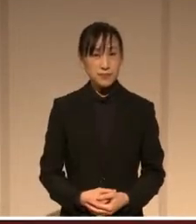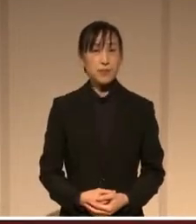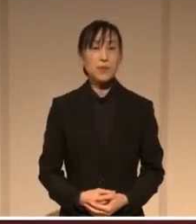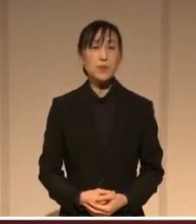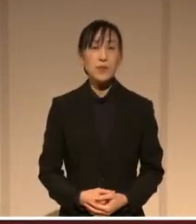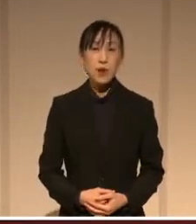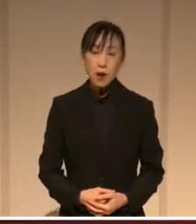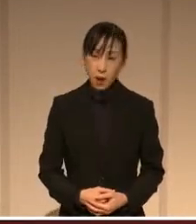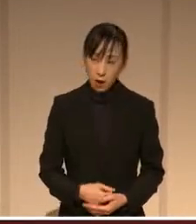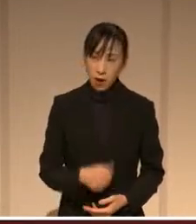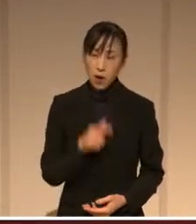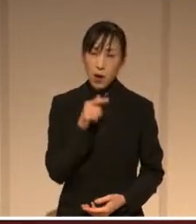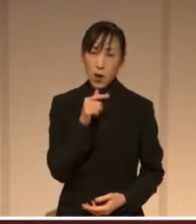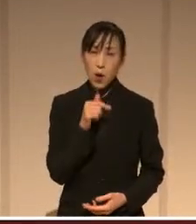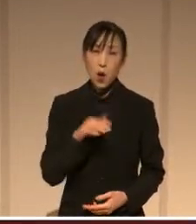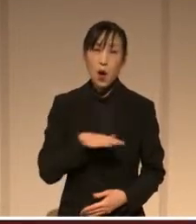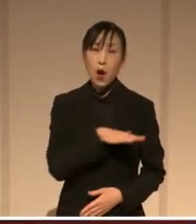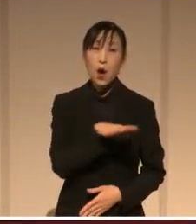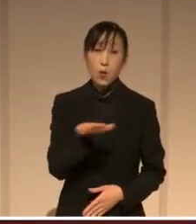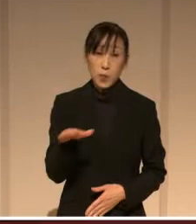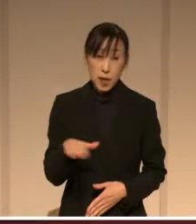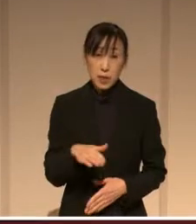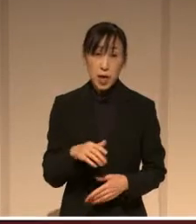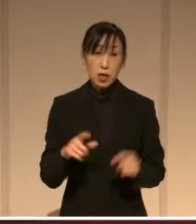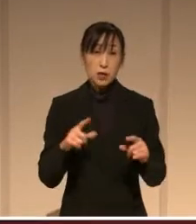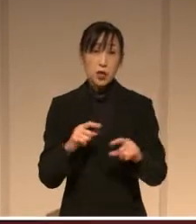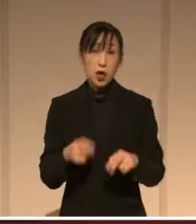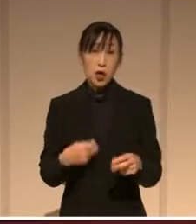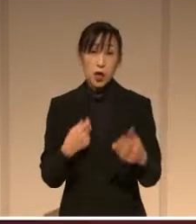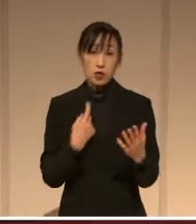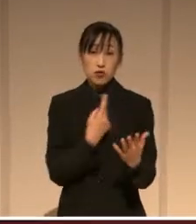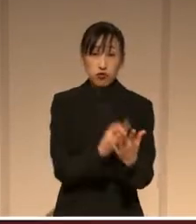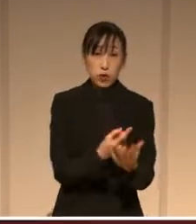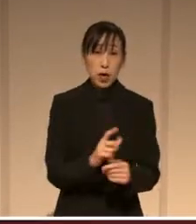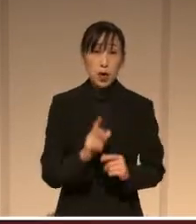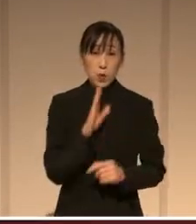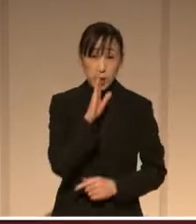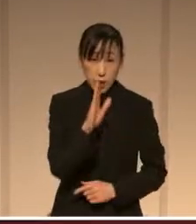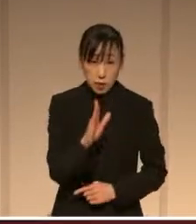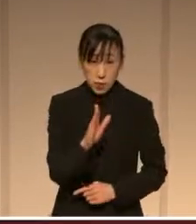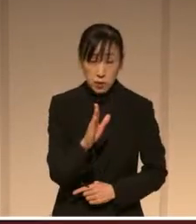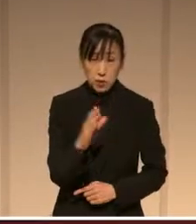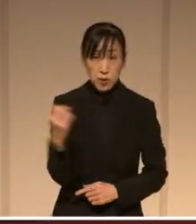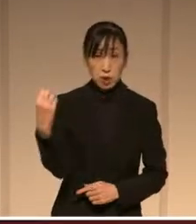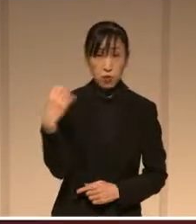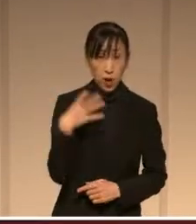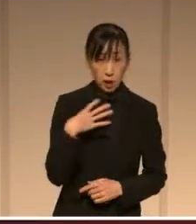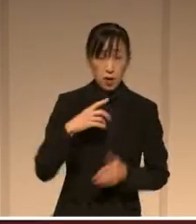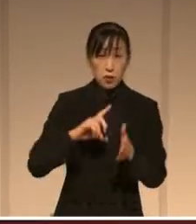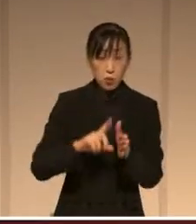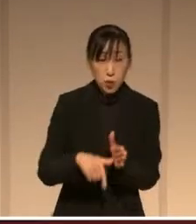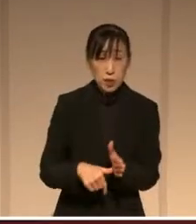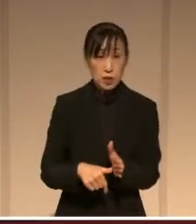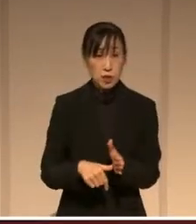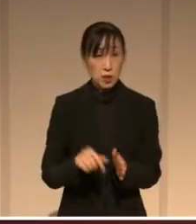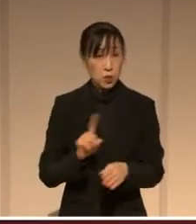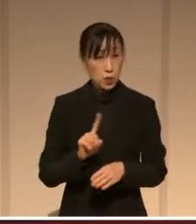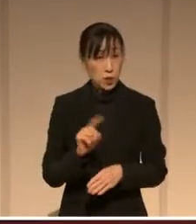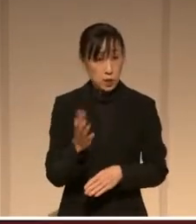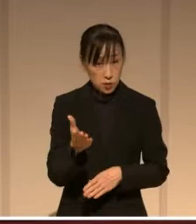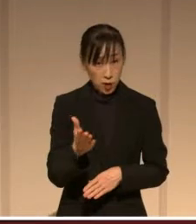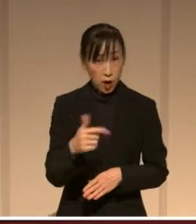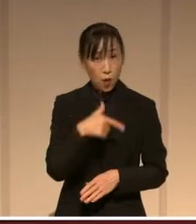くださいというオファーがまずあるわけですよねこの決まった瞬間っていうのはじゃあこれまたお前さんから聞いていきましょうか